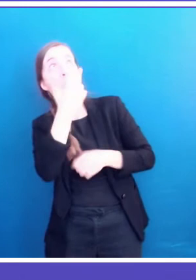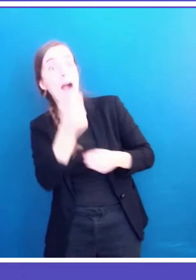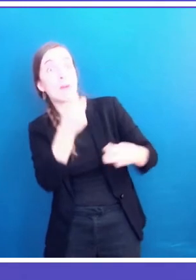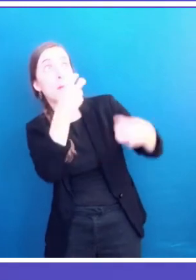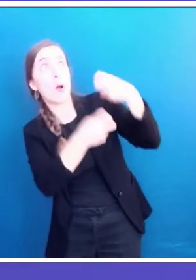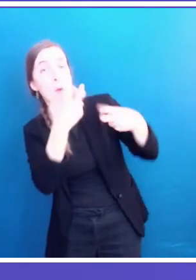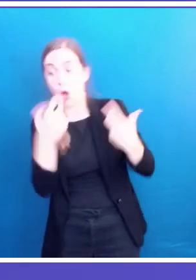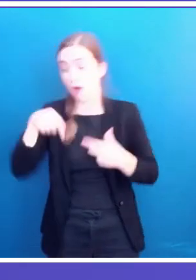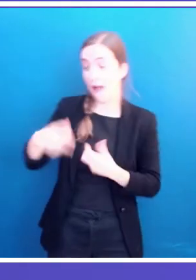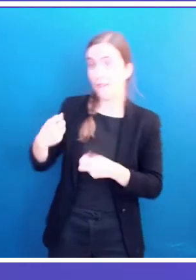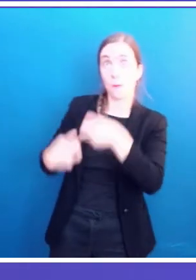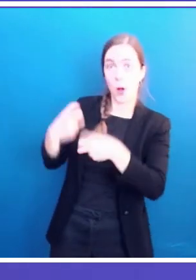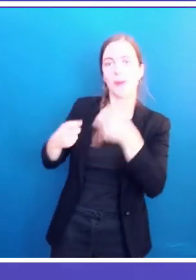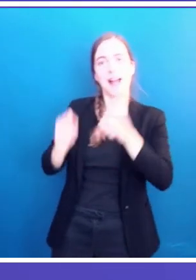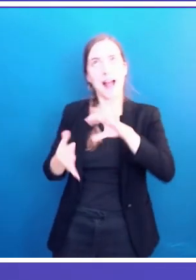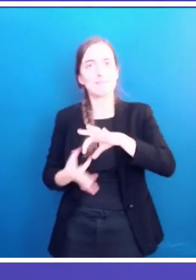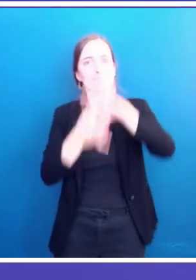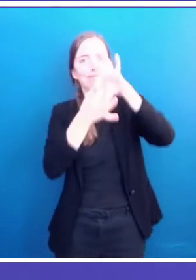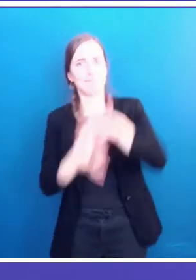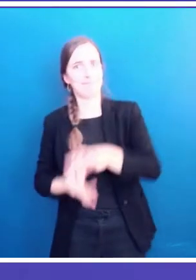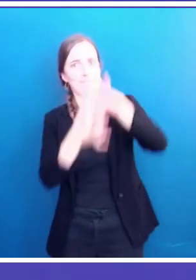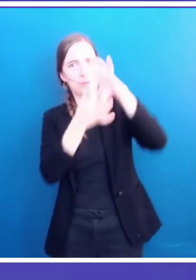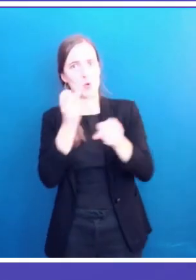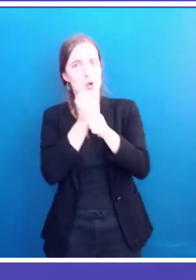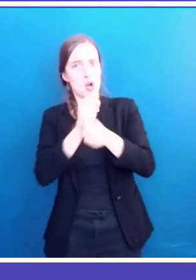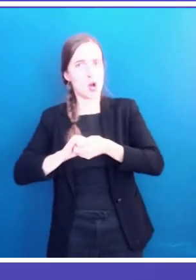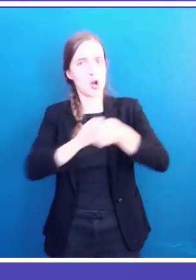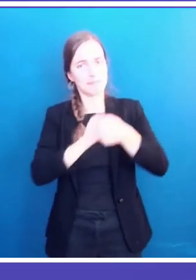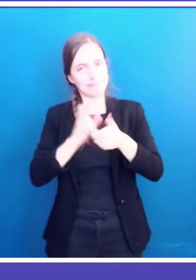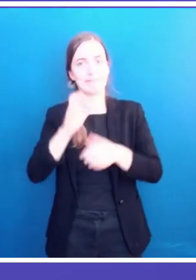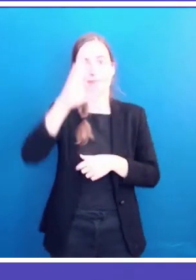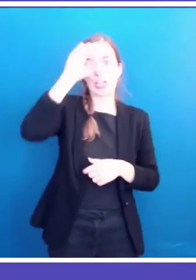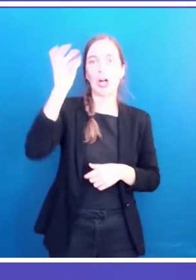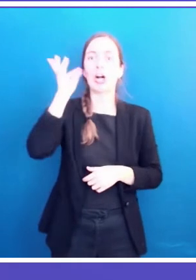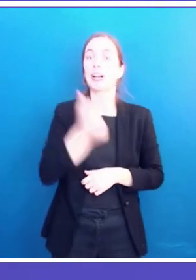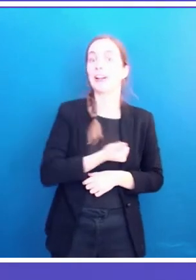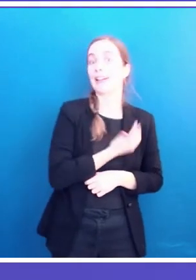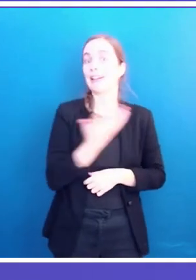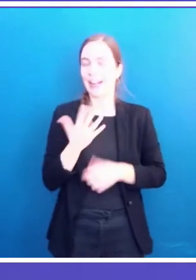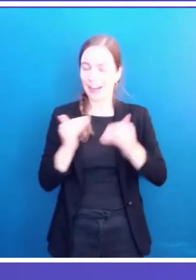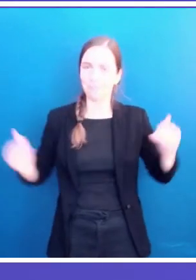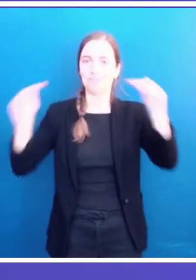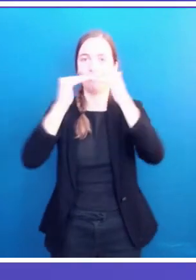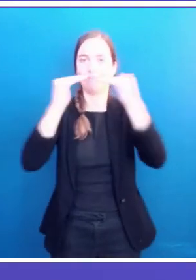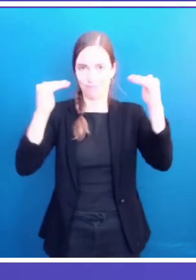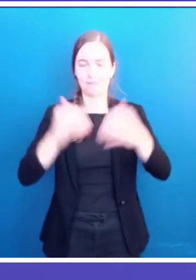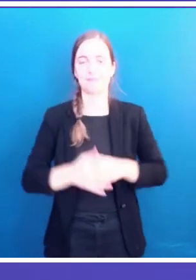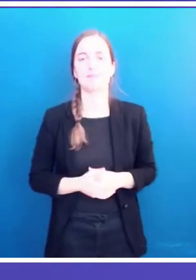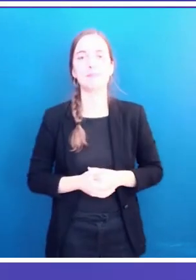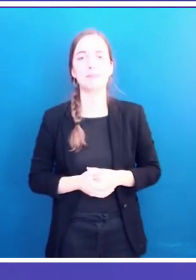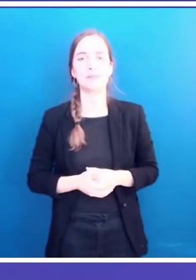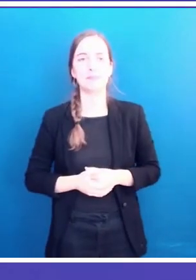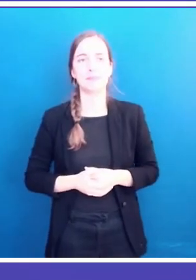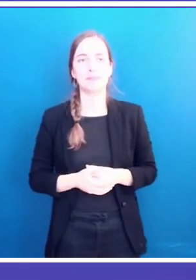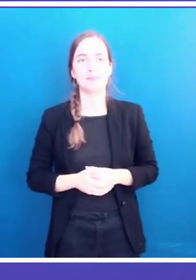المتعلقة بالمساواة بين النساء والرجال، بين الذكور والإناث. وكما ذكرت للتو،